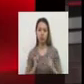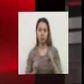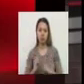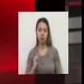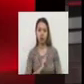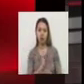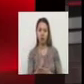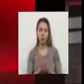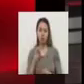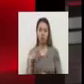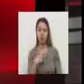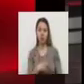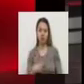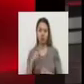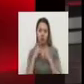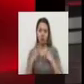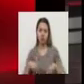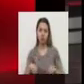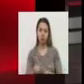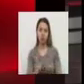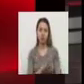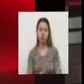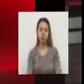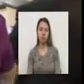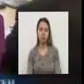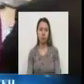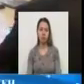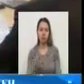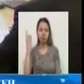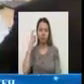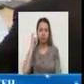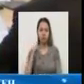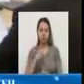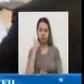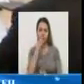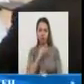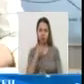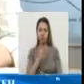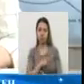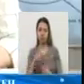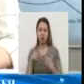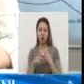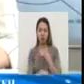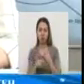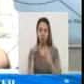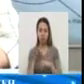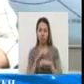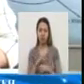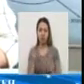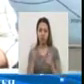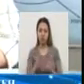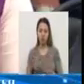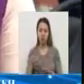педагогикалық қызметкерлердің рөлі тақырыбында дөңгелек үстел өткізді. Елбасы биылғы жолдауында жемқорлықпен күрес жүргізу және заңның